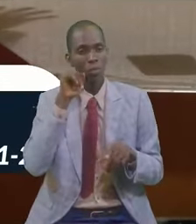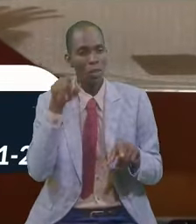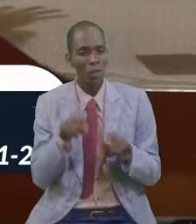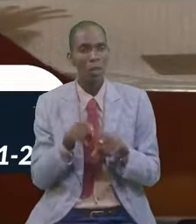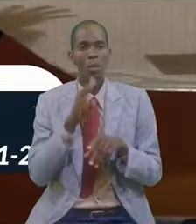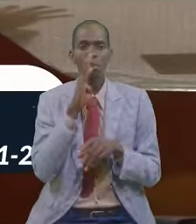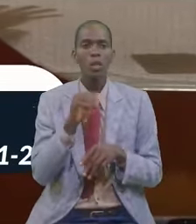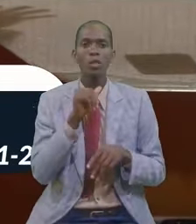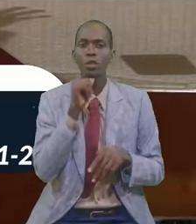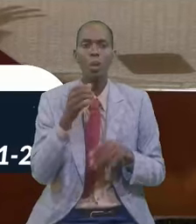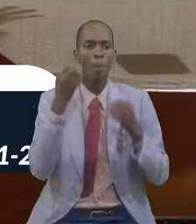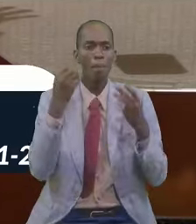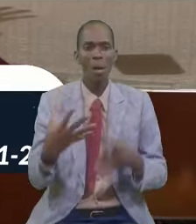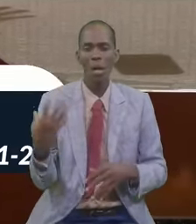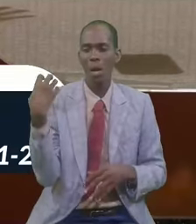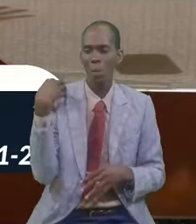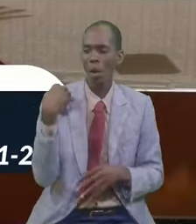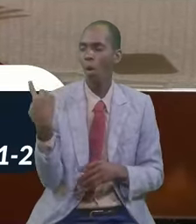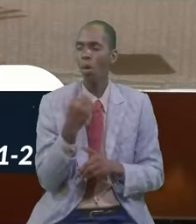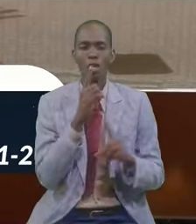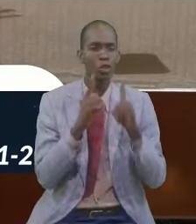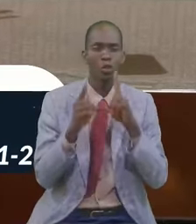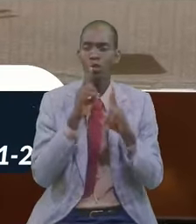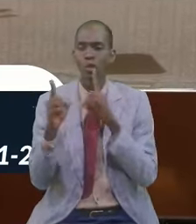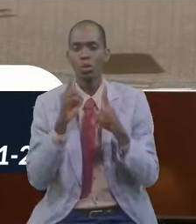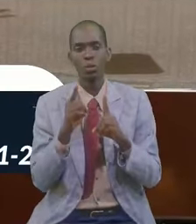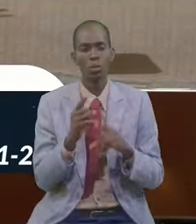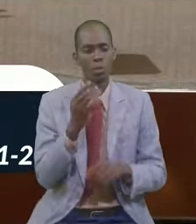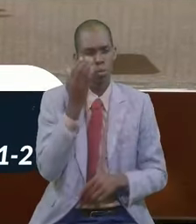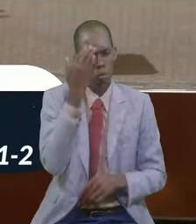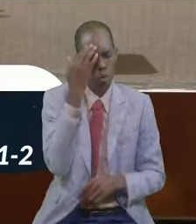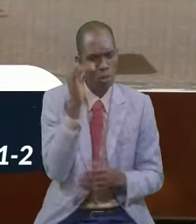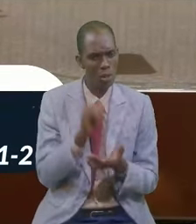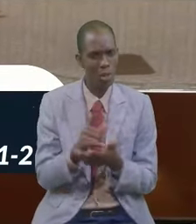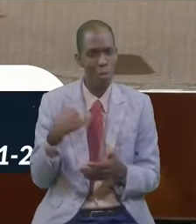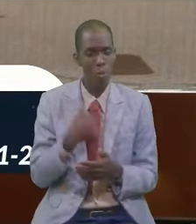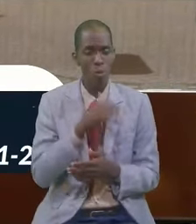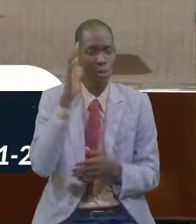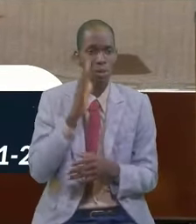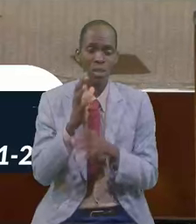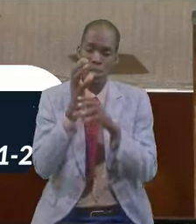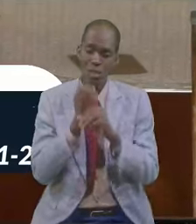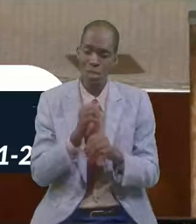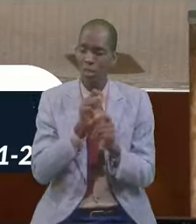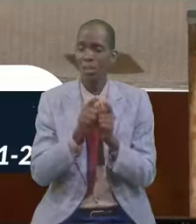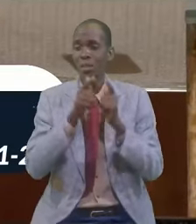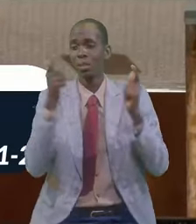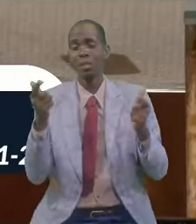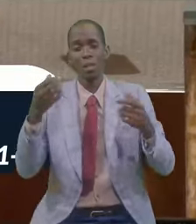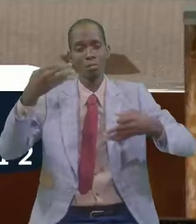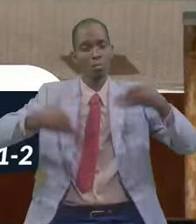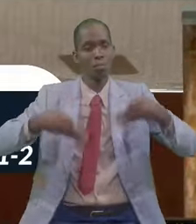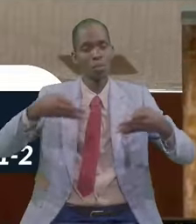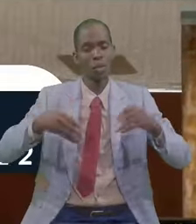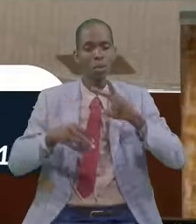nombre de personnes chaque fois parler, qui se mettent à enseigner, car vous savez que nous